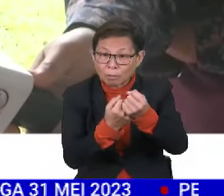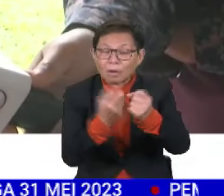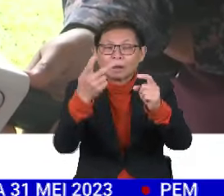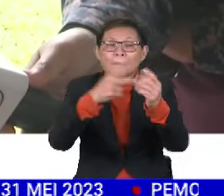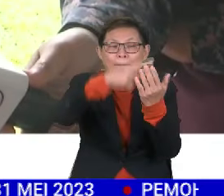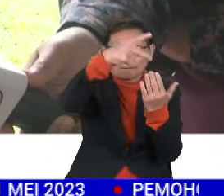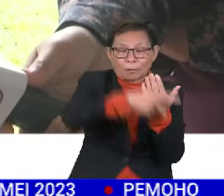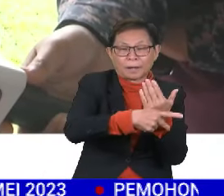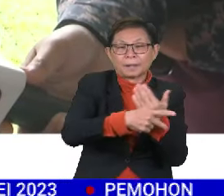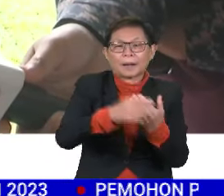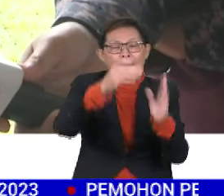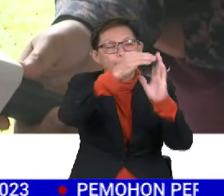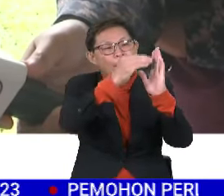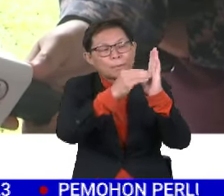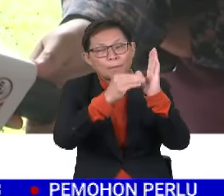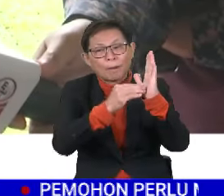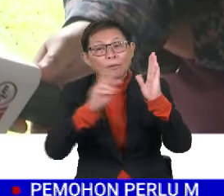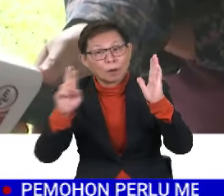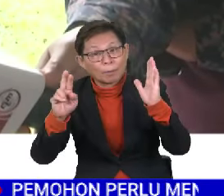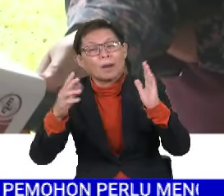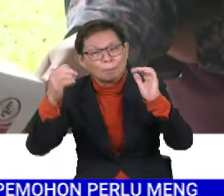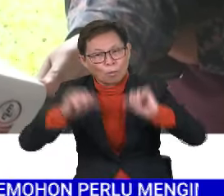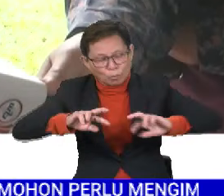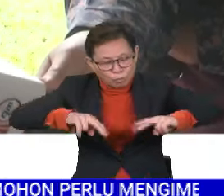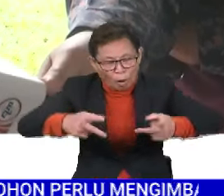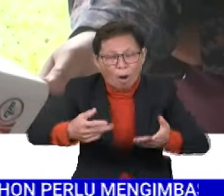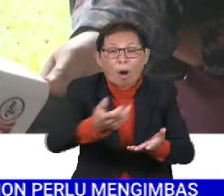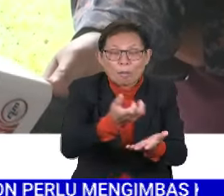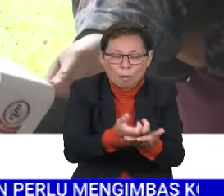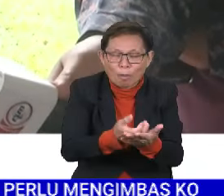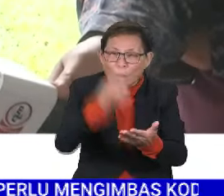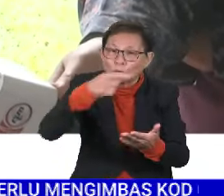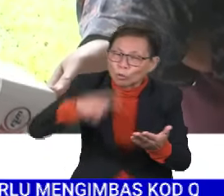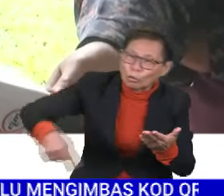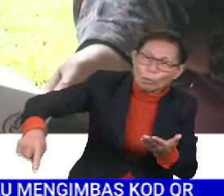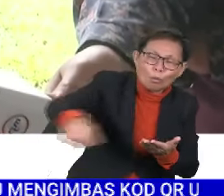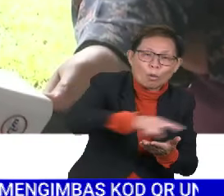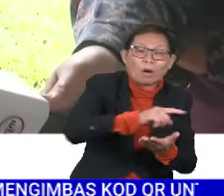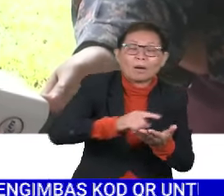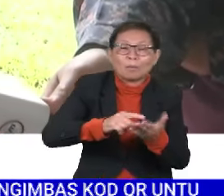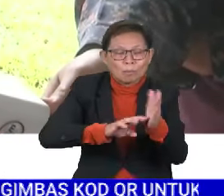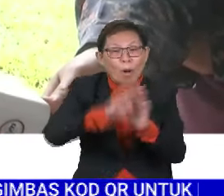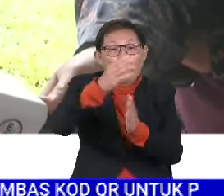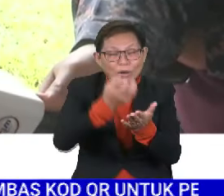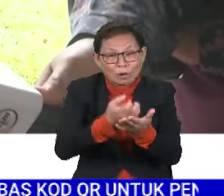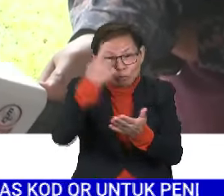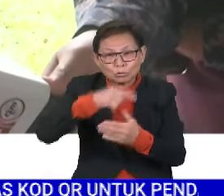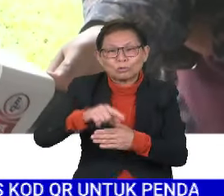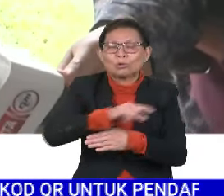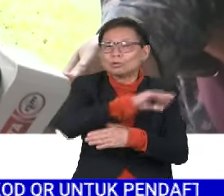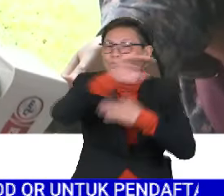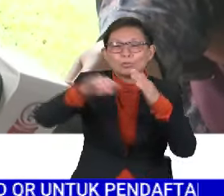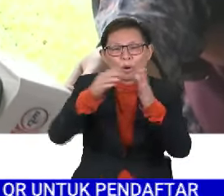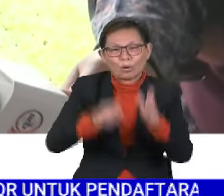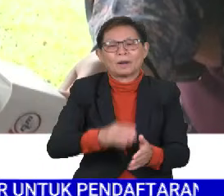program menu rahmah ini supaya dapat menjana ekonomi semua pihaklah, terutama peniaga dan juga pengguna sendiri